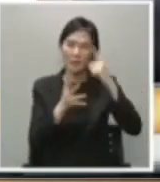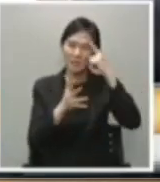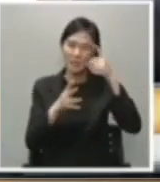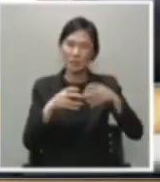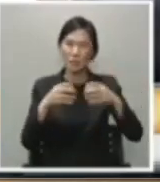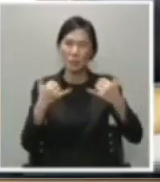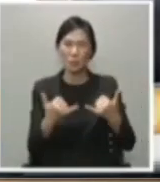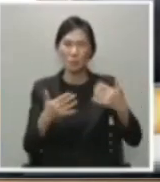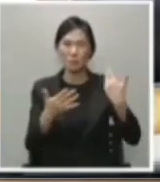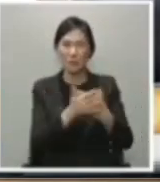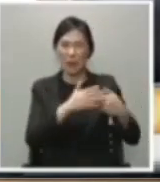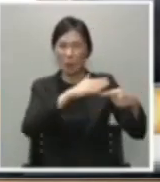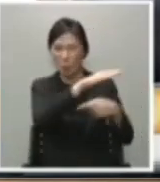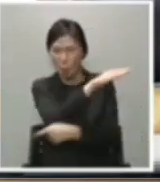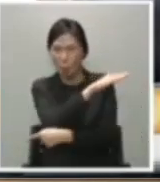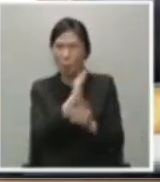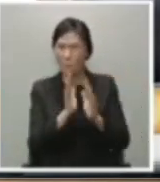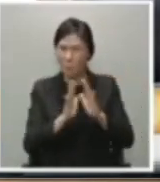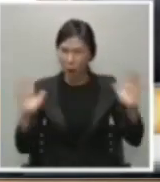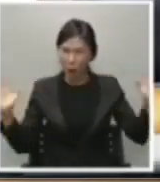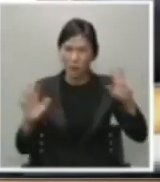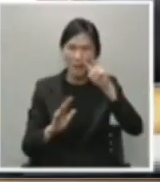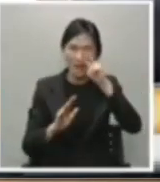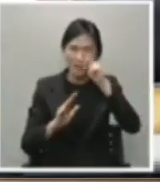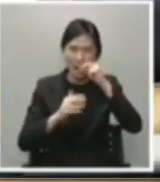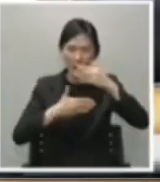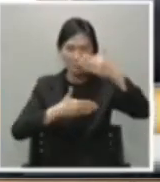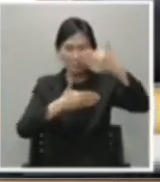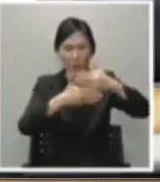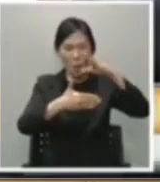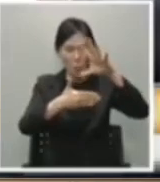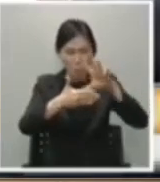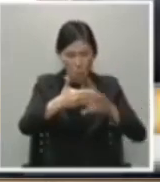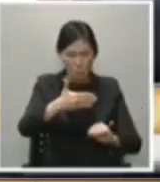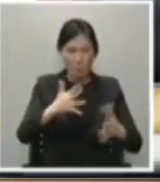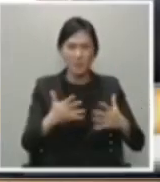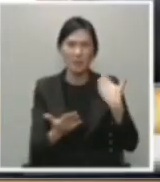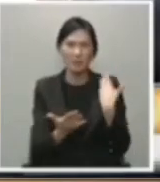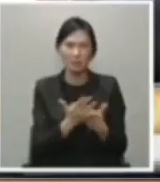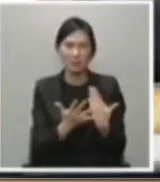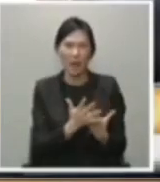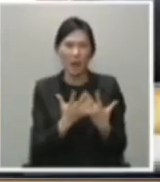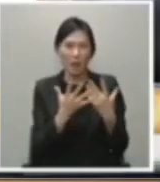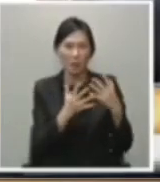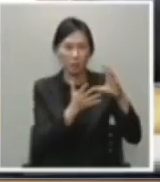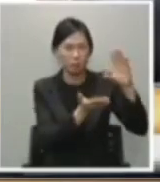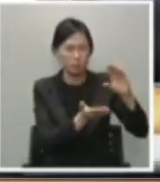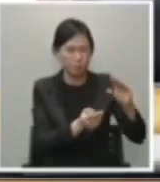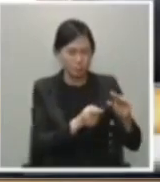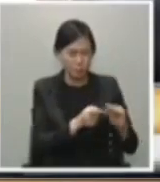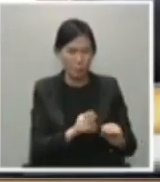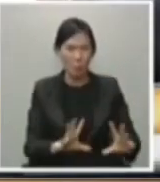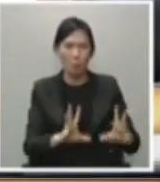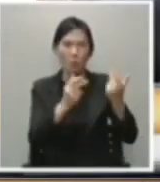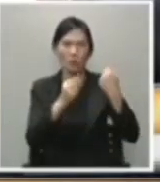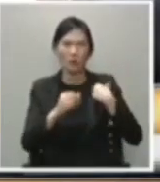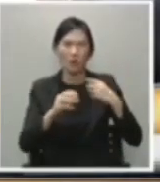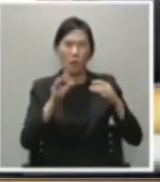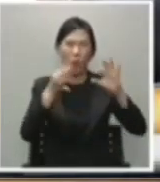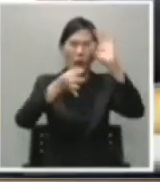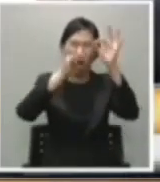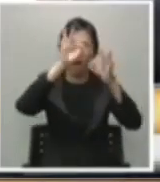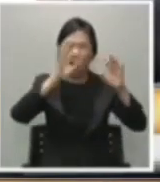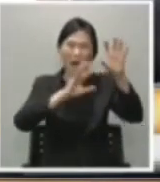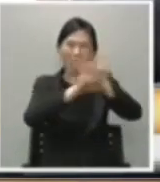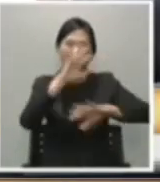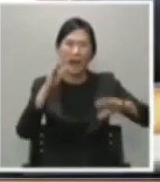ริตเฟื่องฟูน้ำกำลังจะหมดเขื่อนเงินกำลังจะหมดคลังมวลอากาศเป็นพิษเต็มเมืองเ